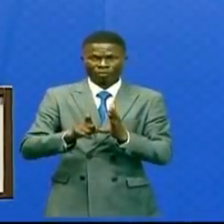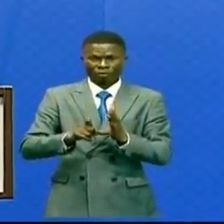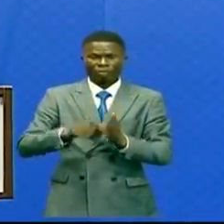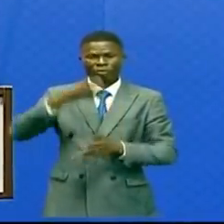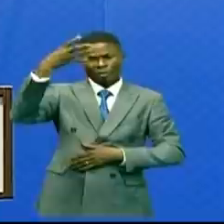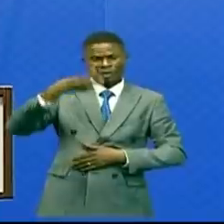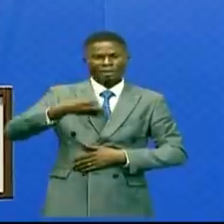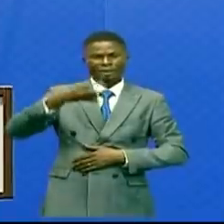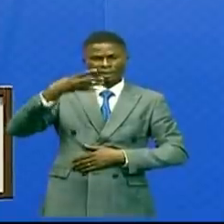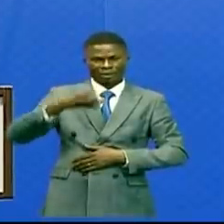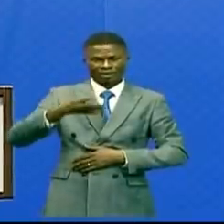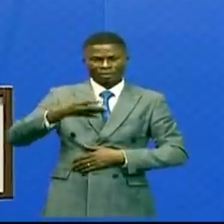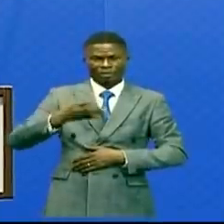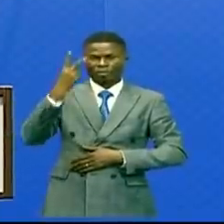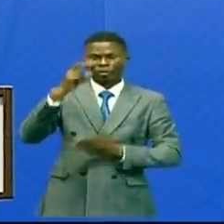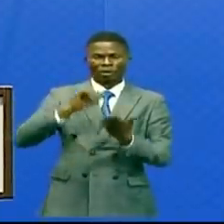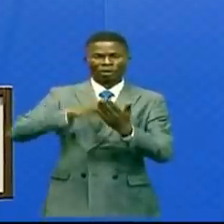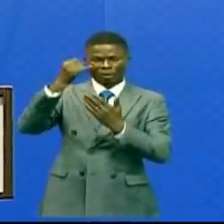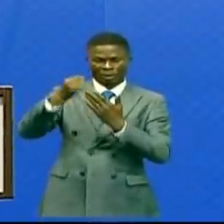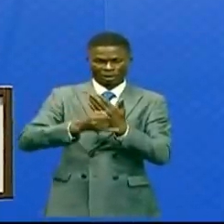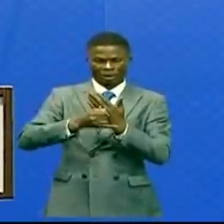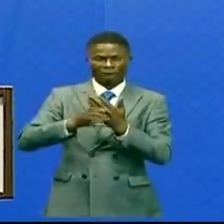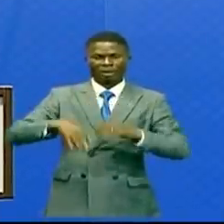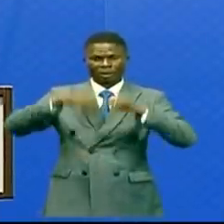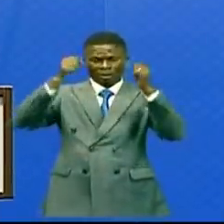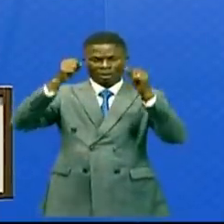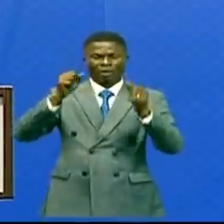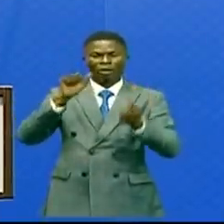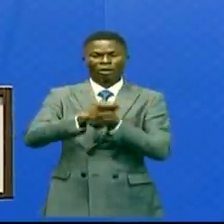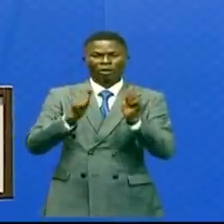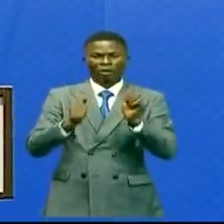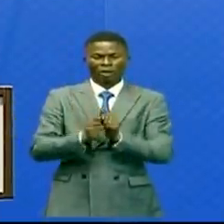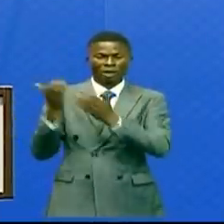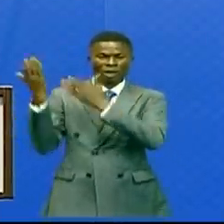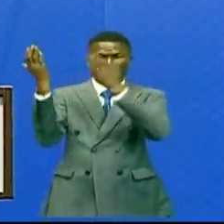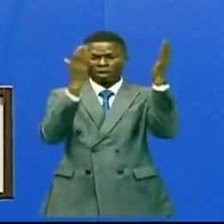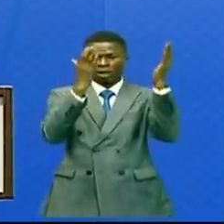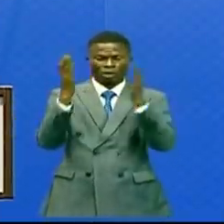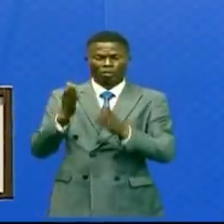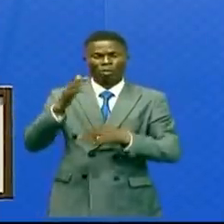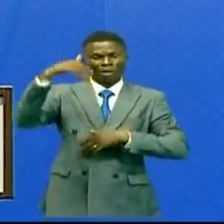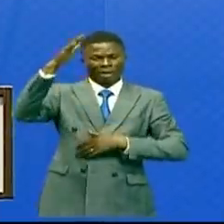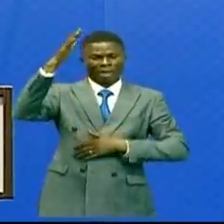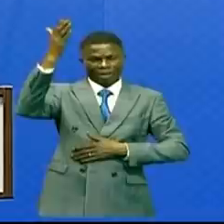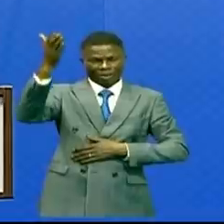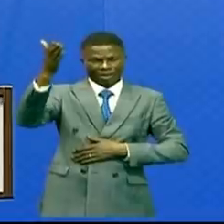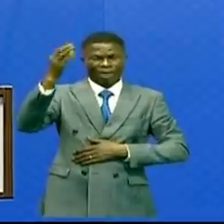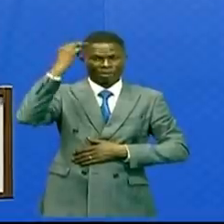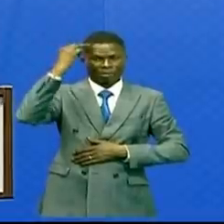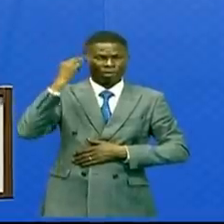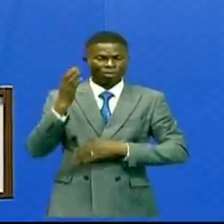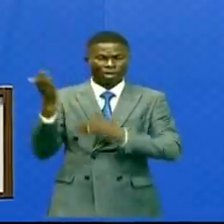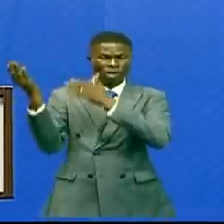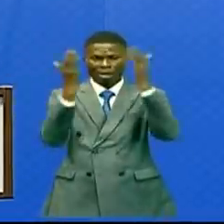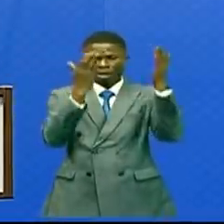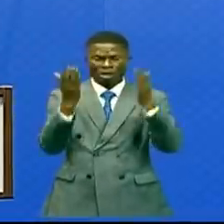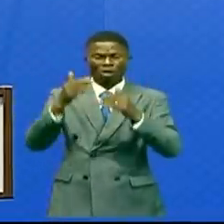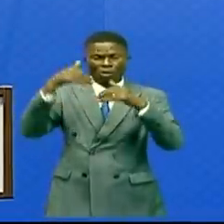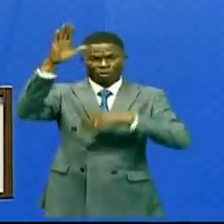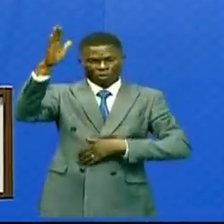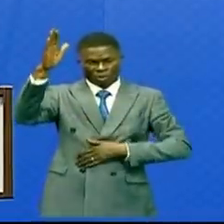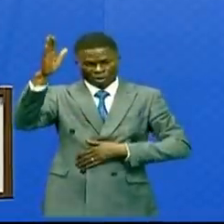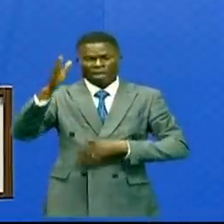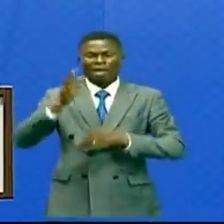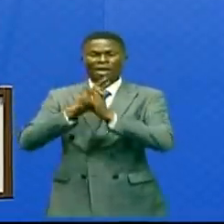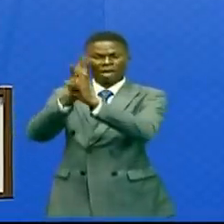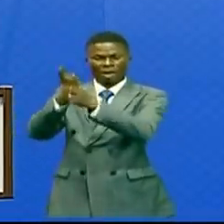4. Deux projets de loi de rectification du secteur du commerce extérieur. Le ministre du Commerce extérieur a également